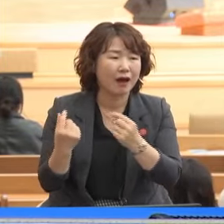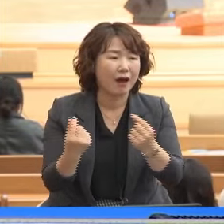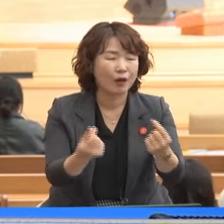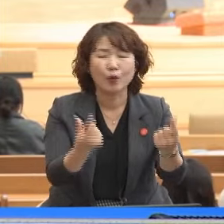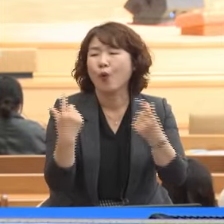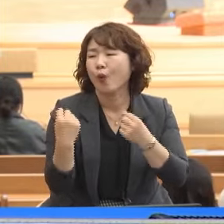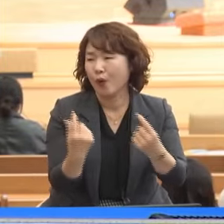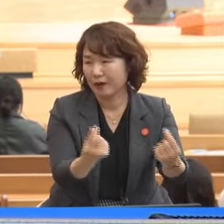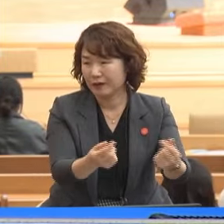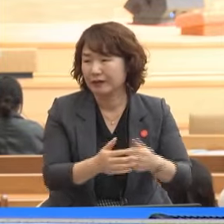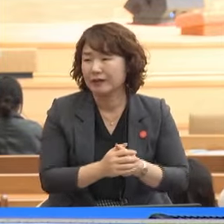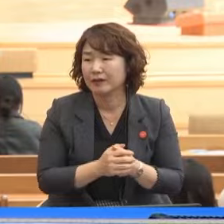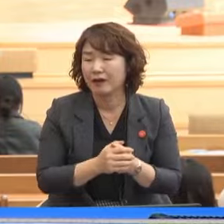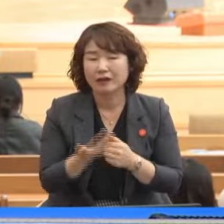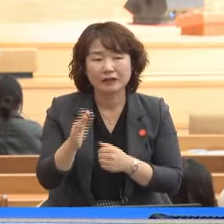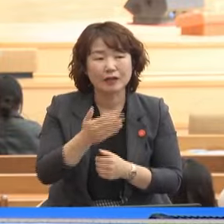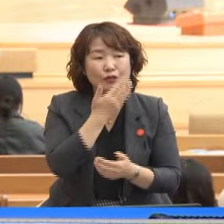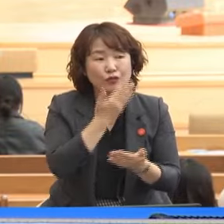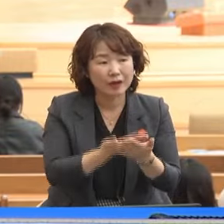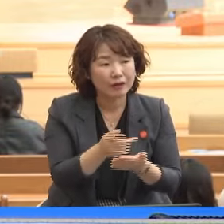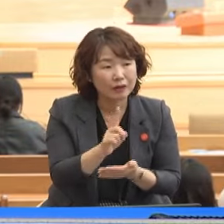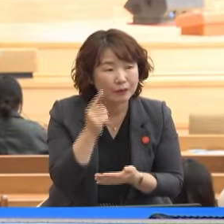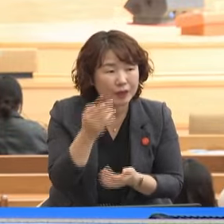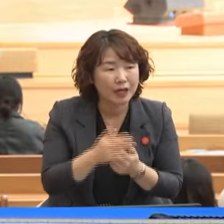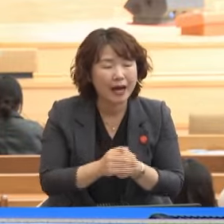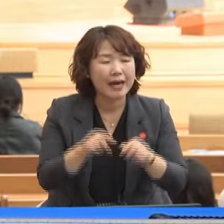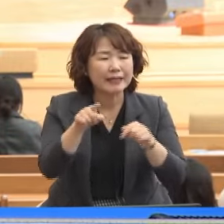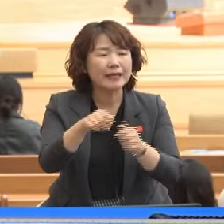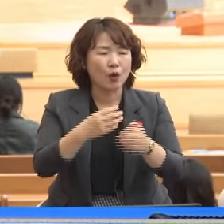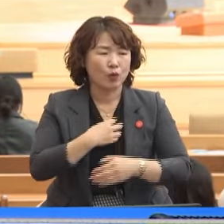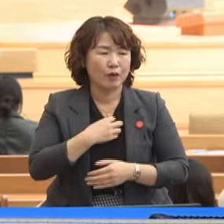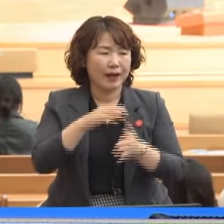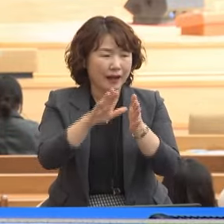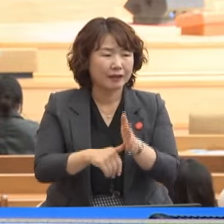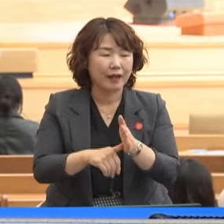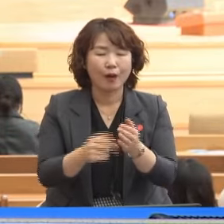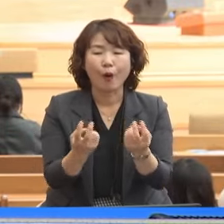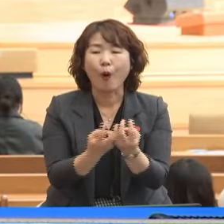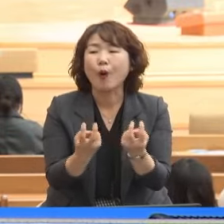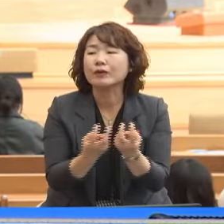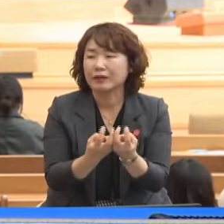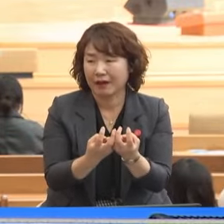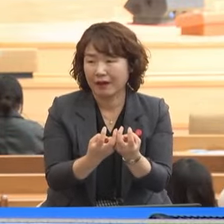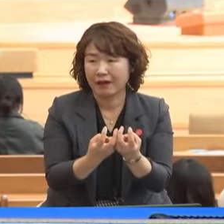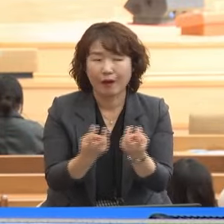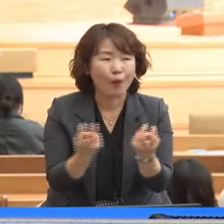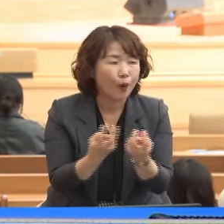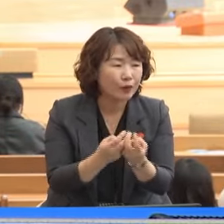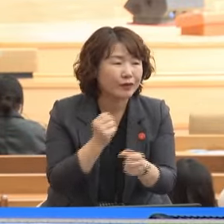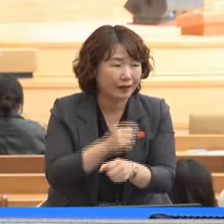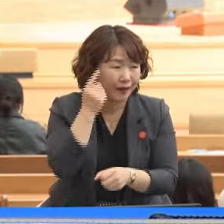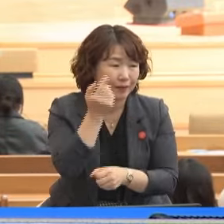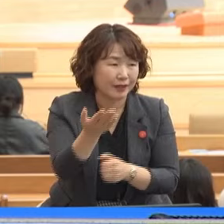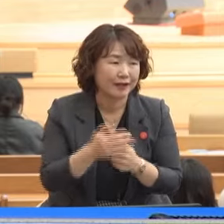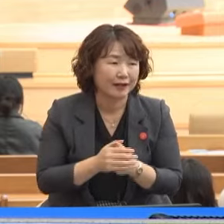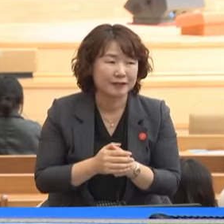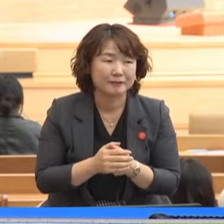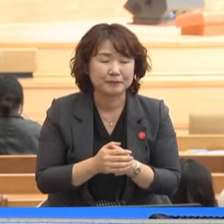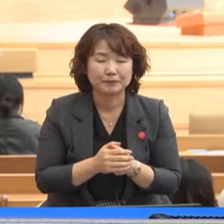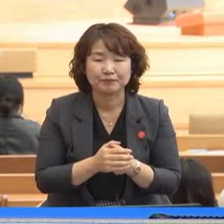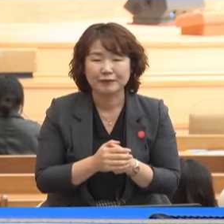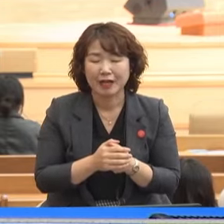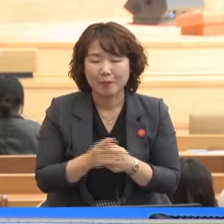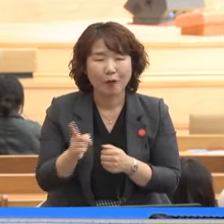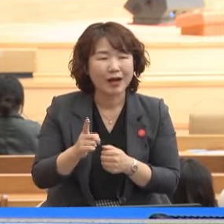않아요. 근데 중요한 건 이럴 때 어떻게 해야 되는가? 여러분 너무 식상합니다만은